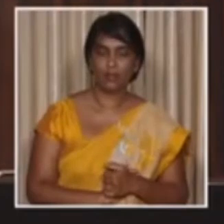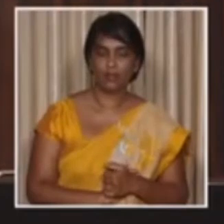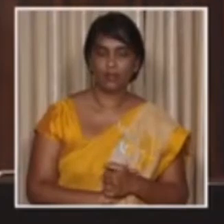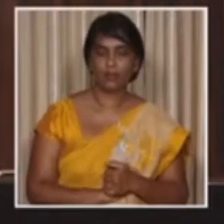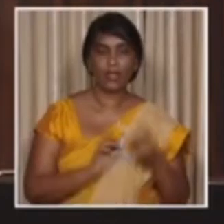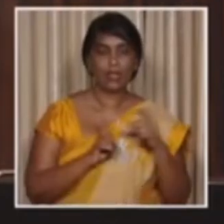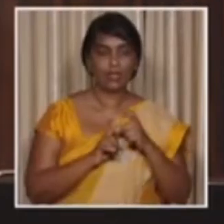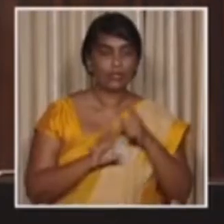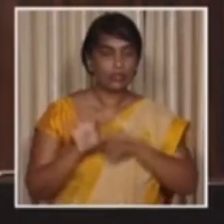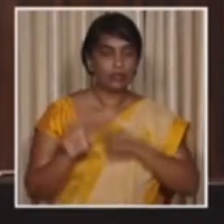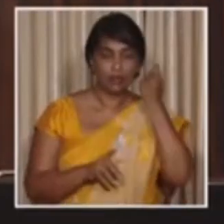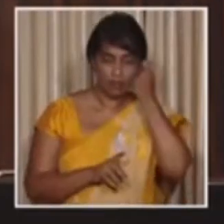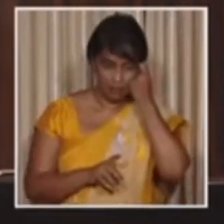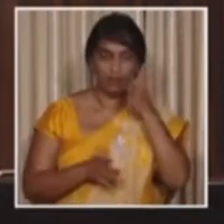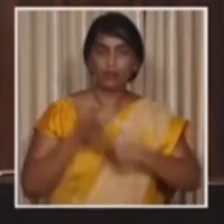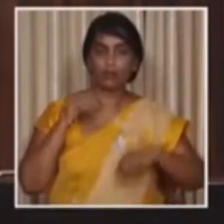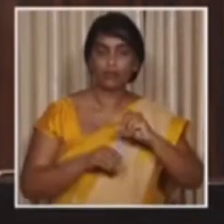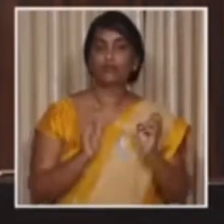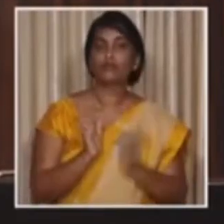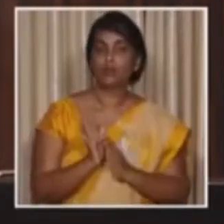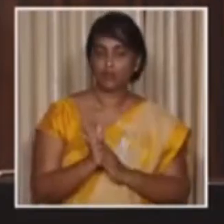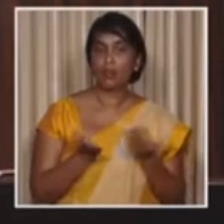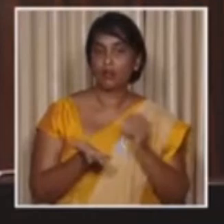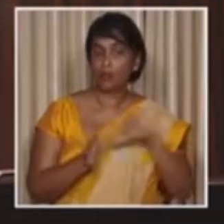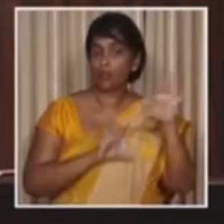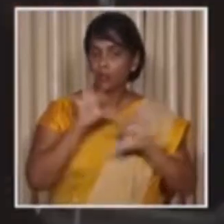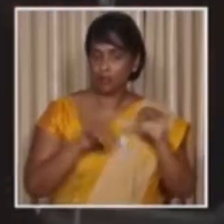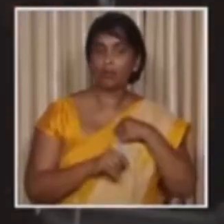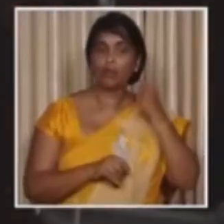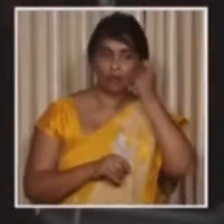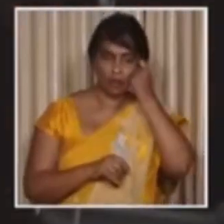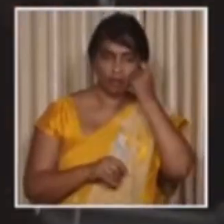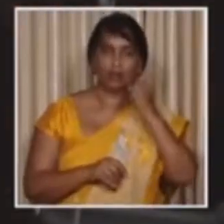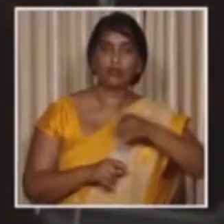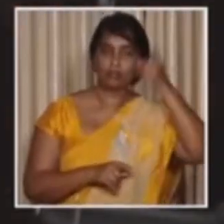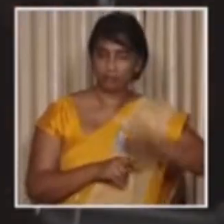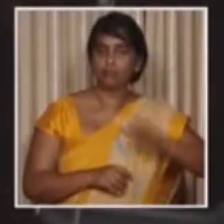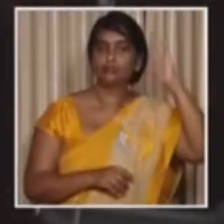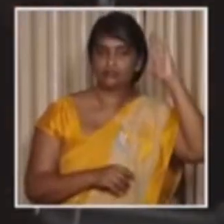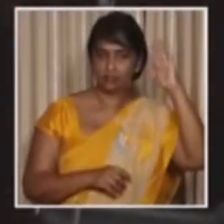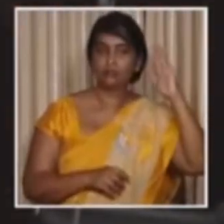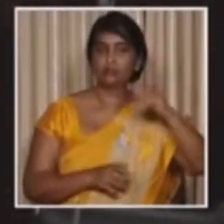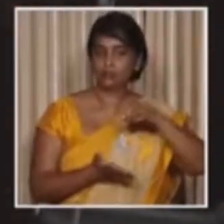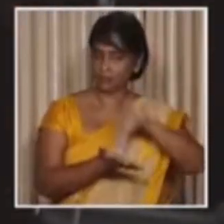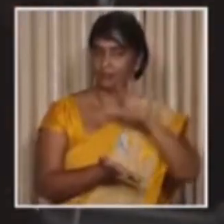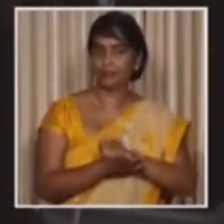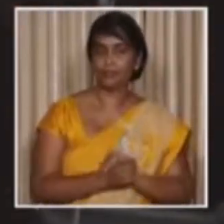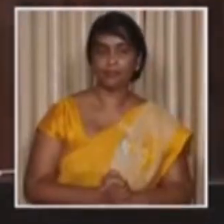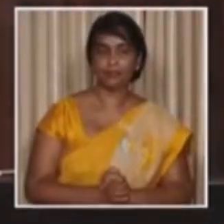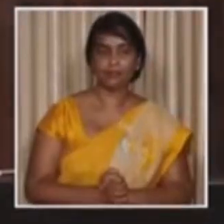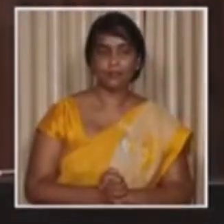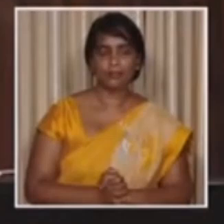මැතිතුමා විසින් කරන ලද යෝජනාව මැතිවරණ කොමිසම නැවත පත් කළ යුතුයි කියන යෝජනාව මම ස්ථිර කරනවා මම ස්ථිර කරනවා මේ අවස්ථාවේදී